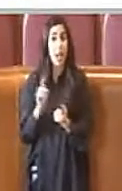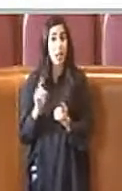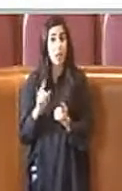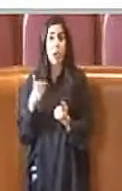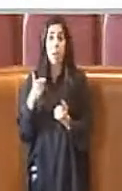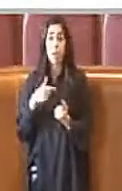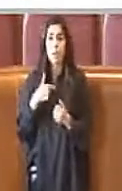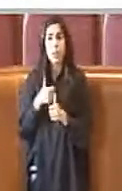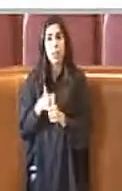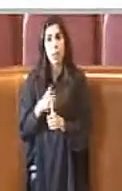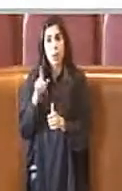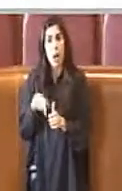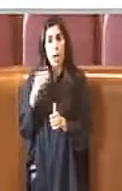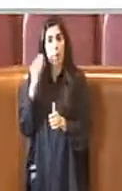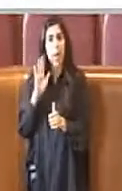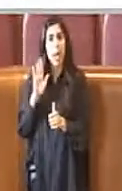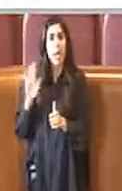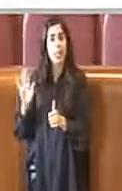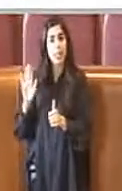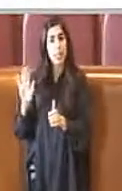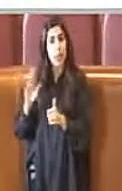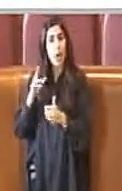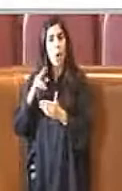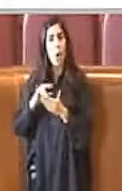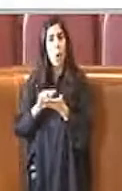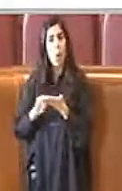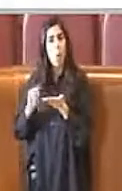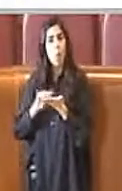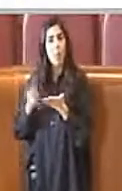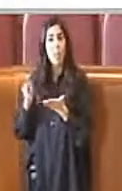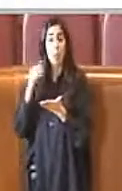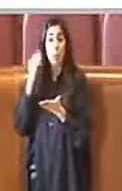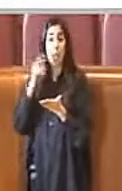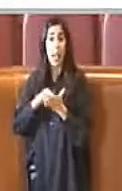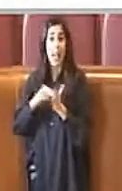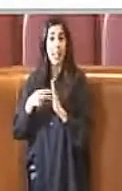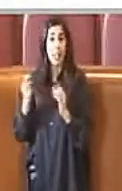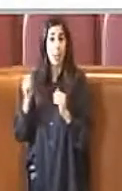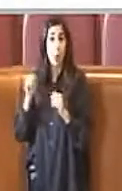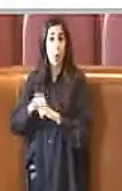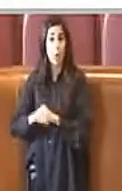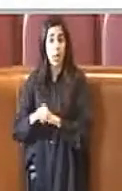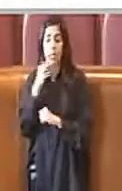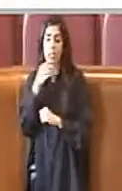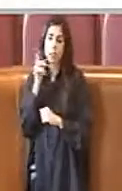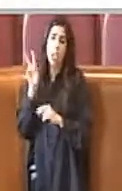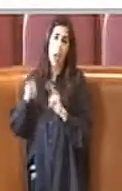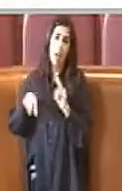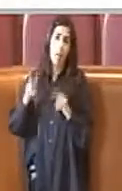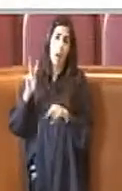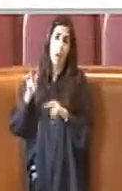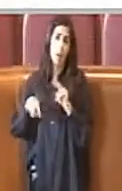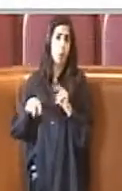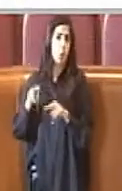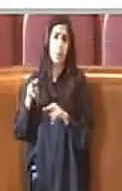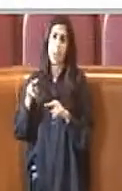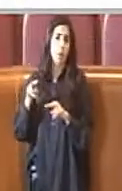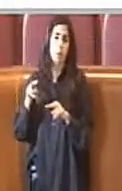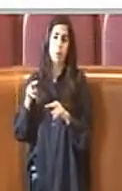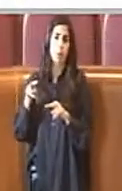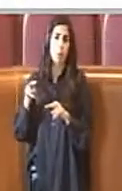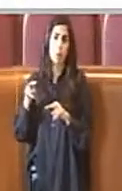uffici che un parere tecnico contrario sicuramente avranno valutato che diciamo non era il caso di appunto